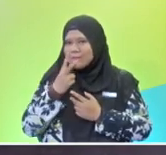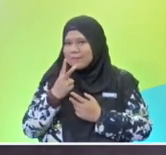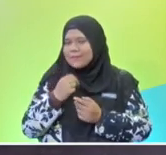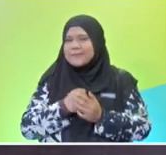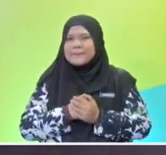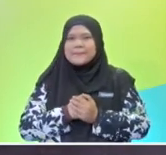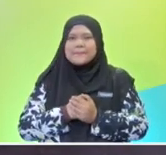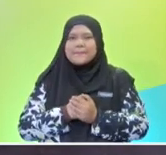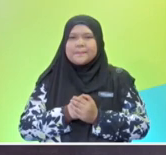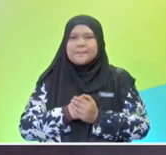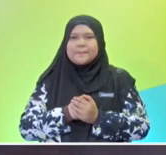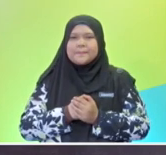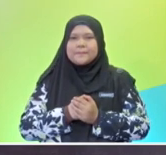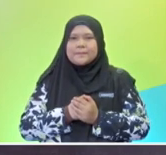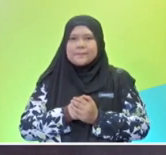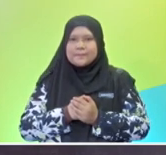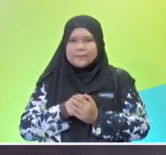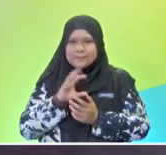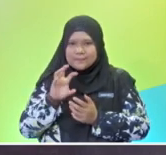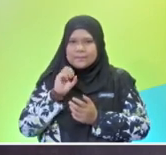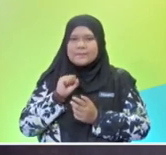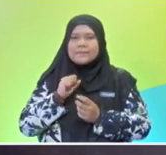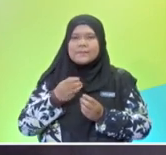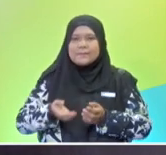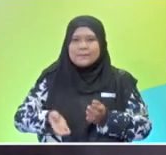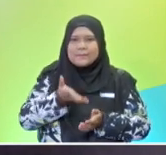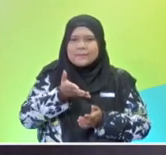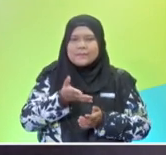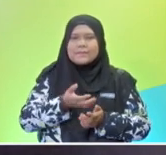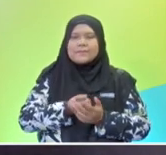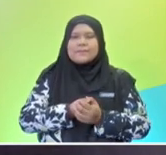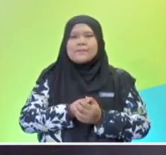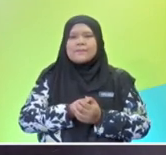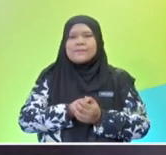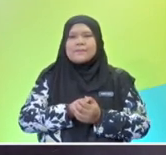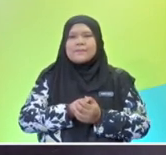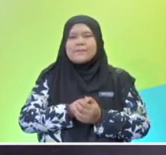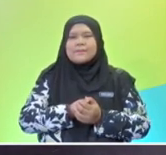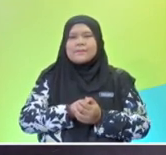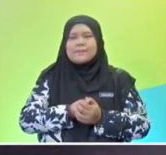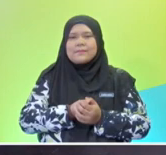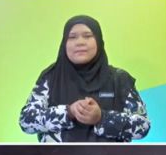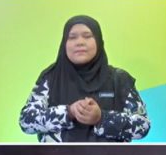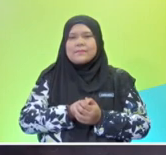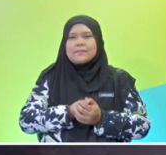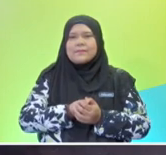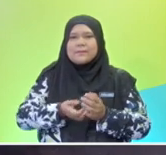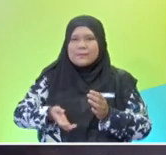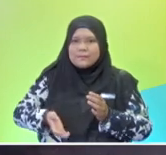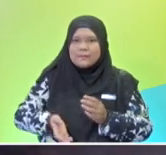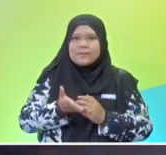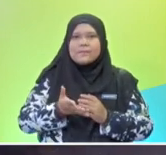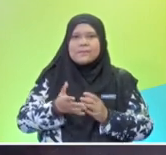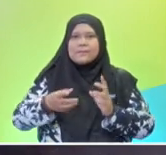baik. Ambil dadu tu. Okey, jadi ini adalah syarat permainan. Ada syarat permainan dia. Lontarkan